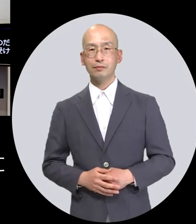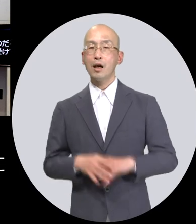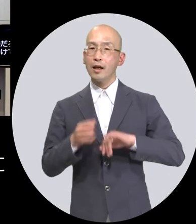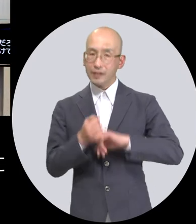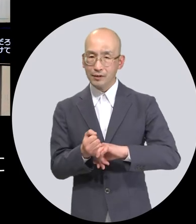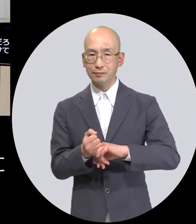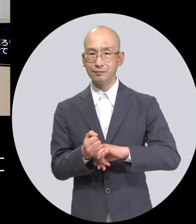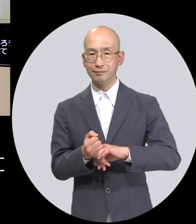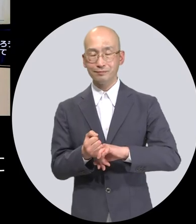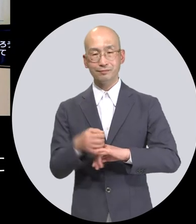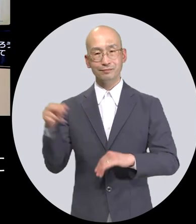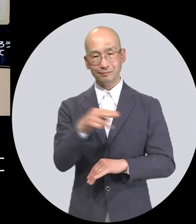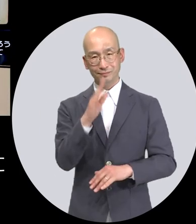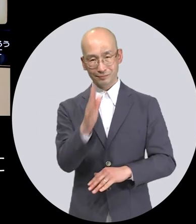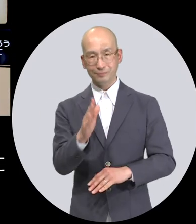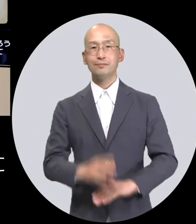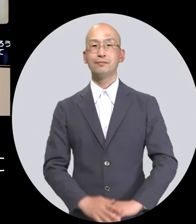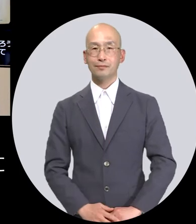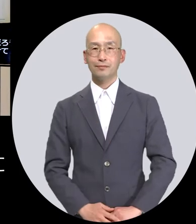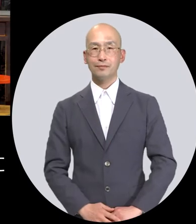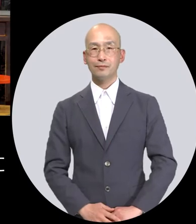ひご覧になってください。